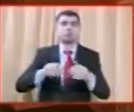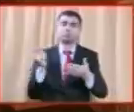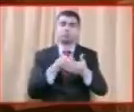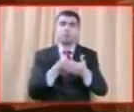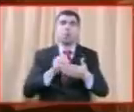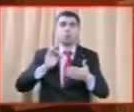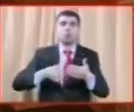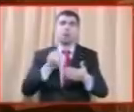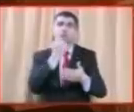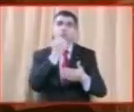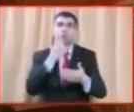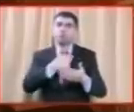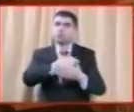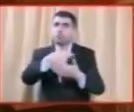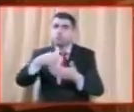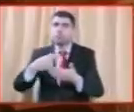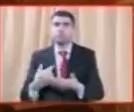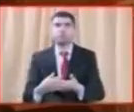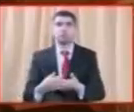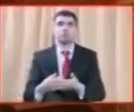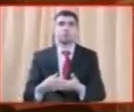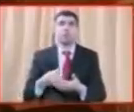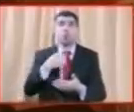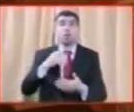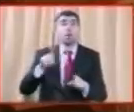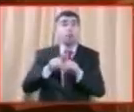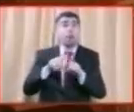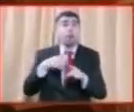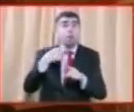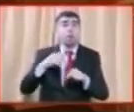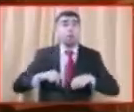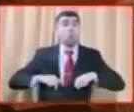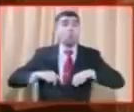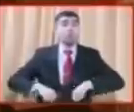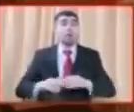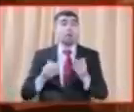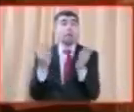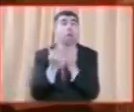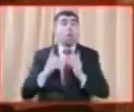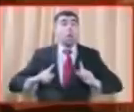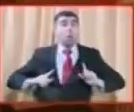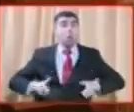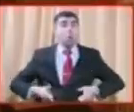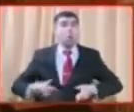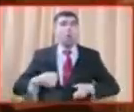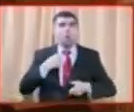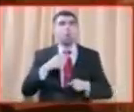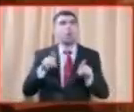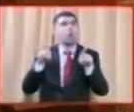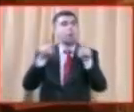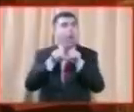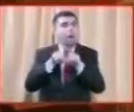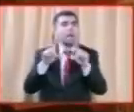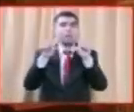راه حنا بصدد التفكير نوضعوا على التجربه اللي درنا في وزاره التربيه الوطنيه، نديروا